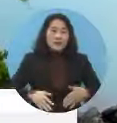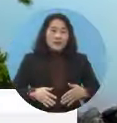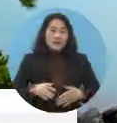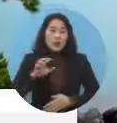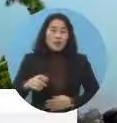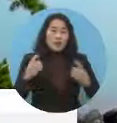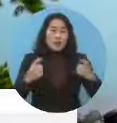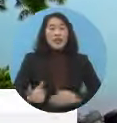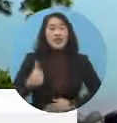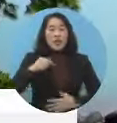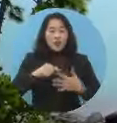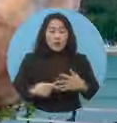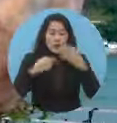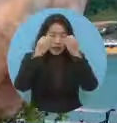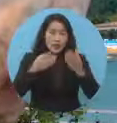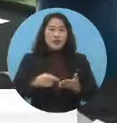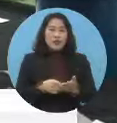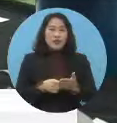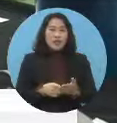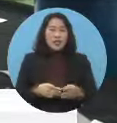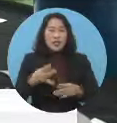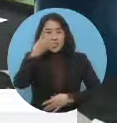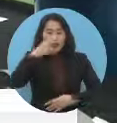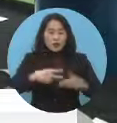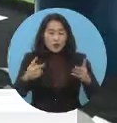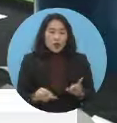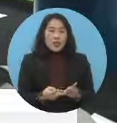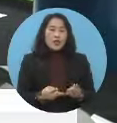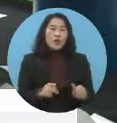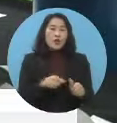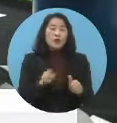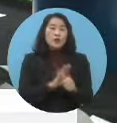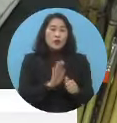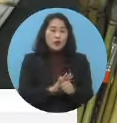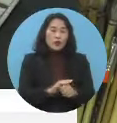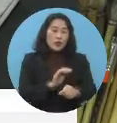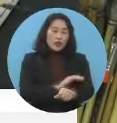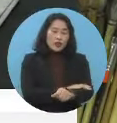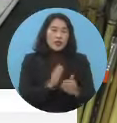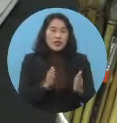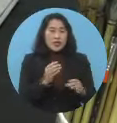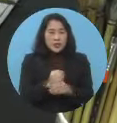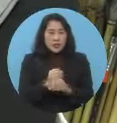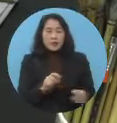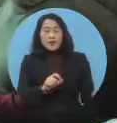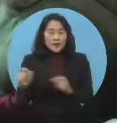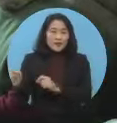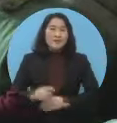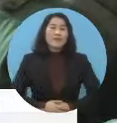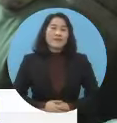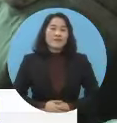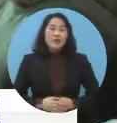남으로 여행가자 프로젝트를 새로 추진하고 예술 동아리 교육지원 문화예술교육사 인턴십 지원 기간을 연장합니다